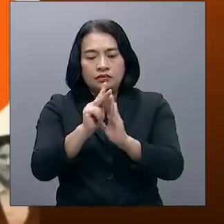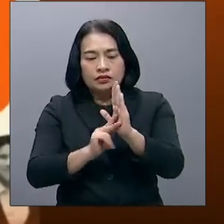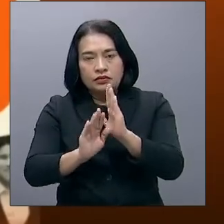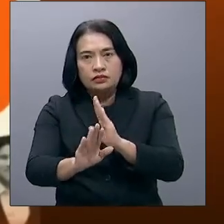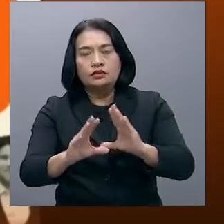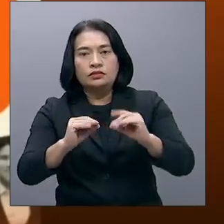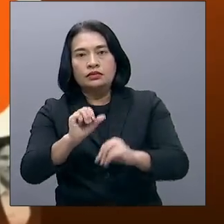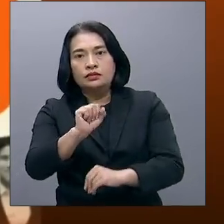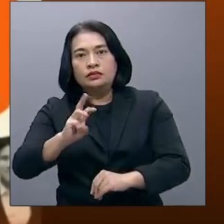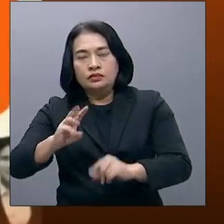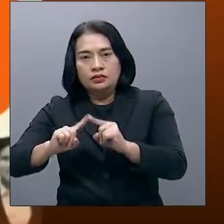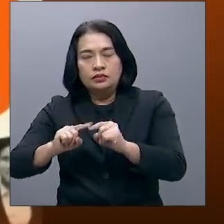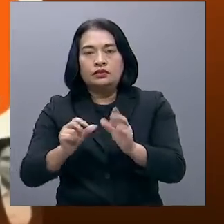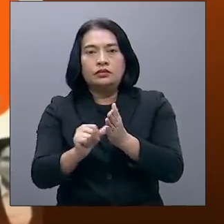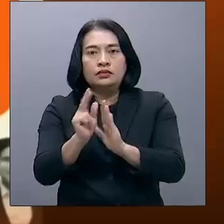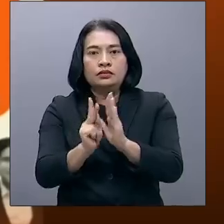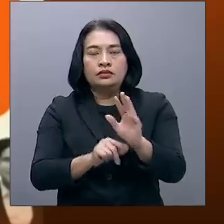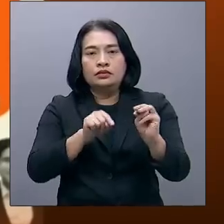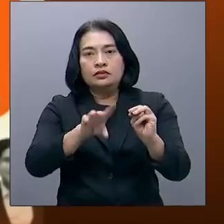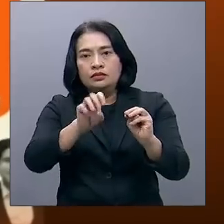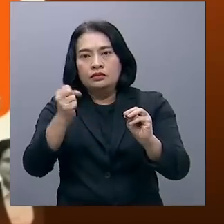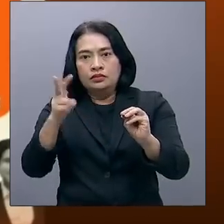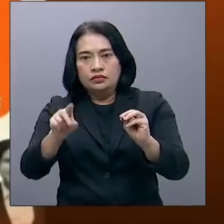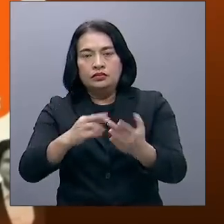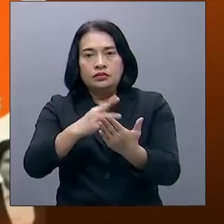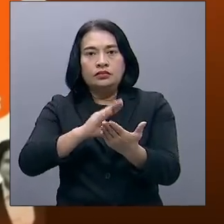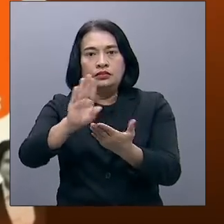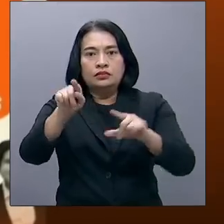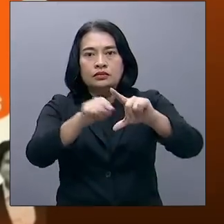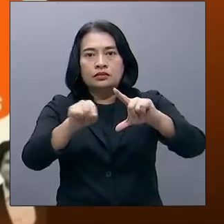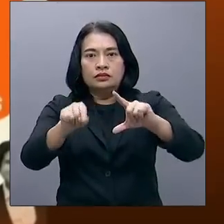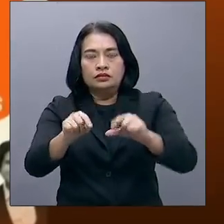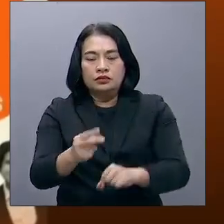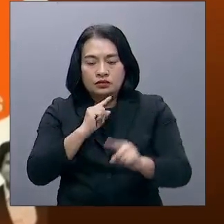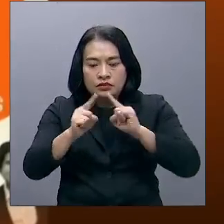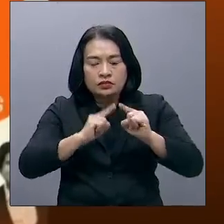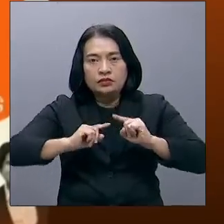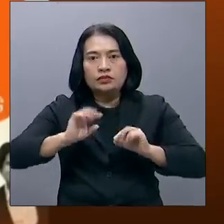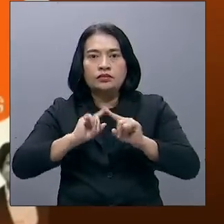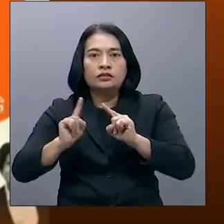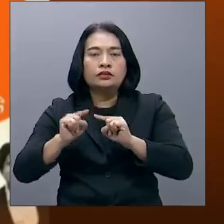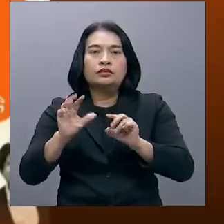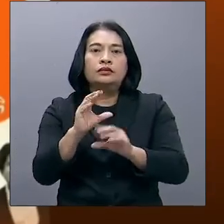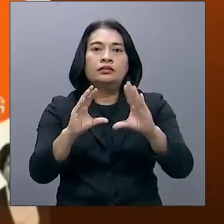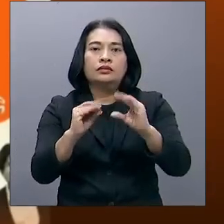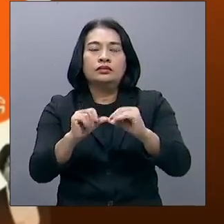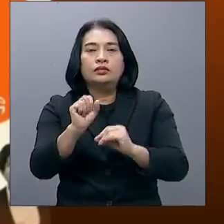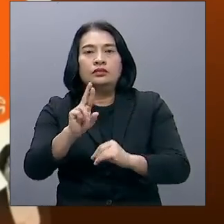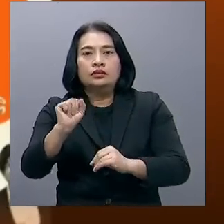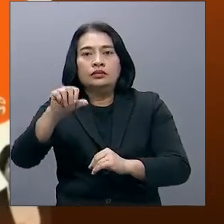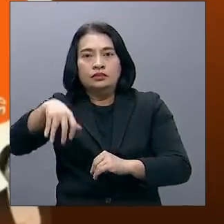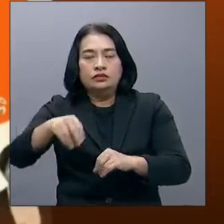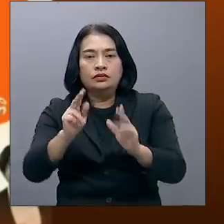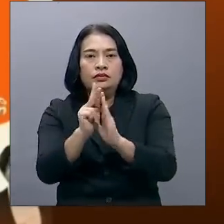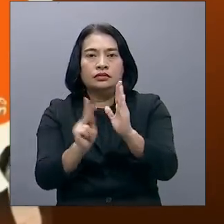าเช่นการแก้มาตรา112ค่ะเป็นวาระหลักเฉพาะของพรรคก้าวไกลที่จะนำไปถกในสภาผ่านการแก้กฎหมาย45